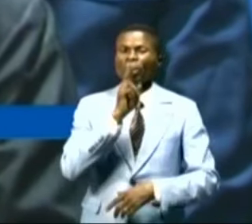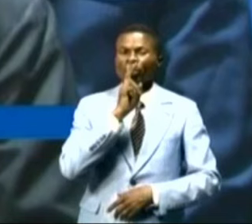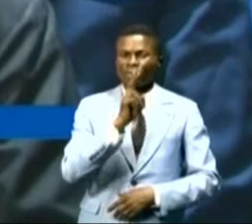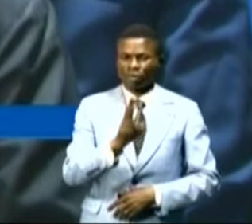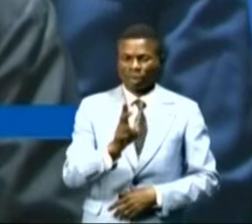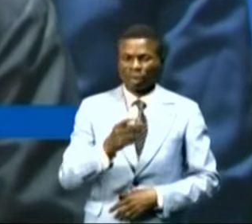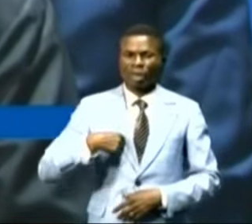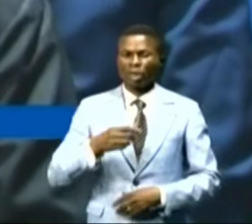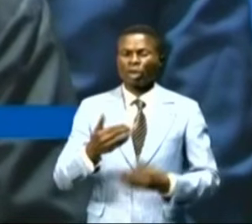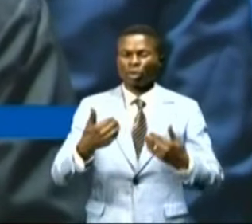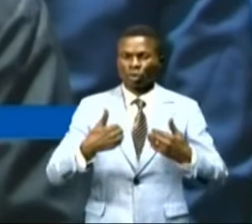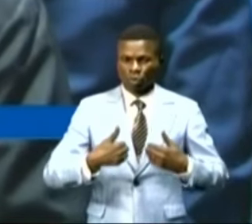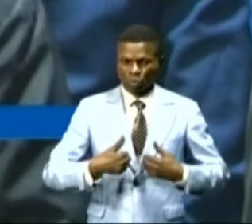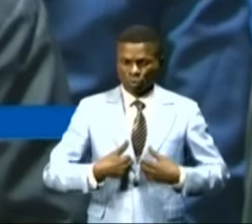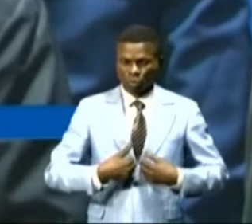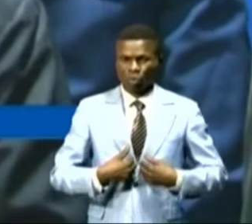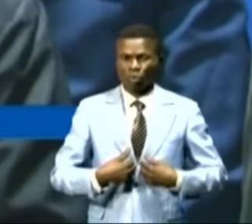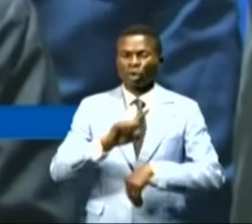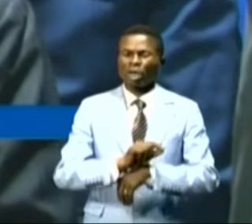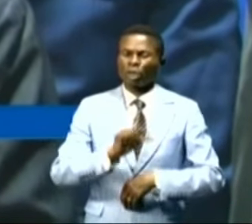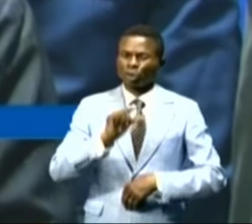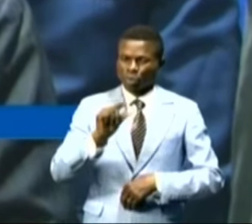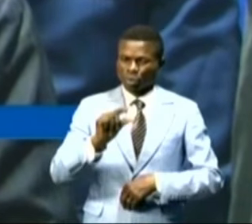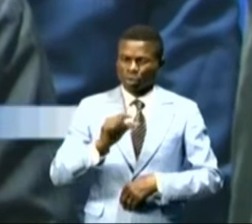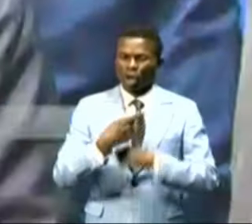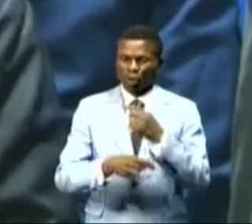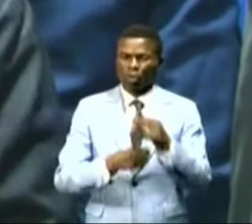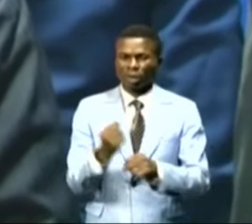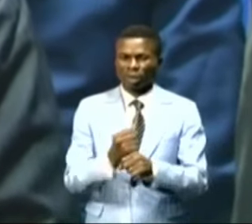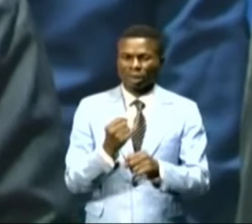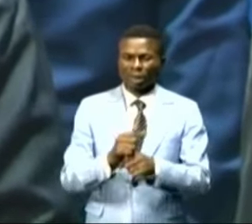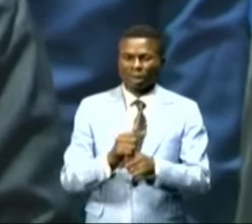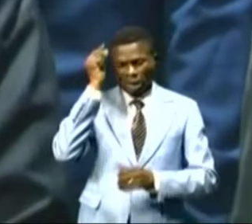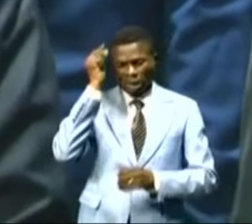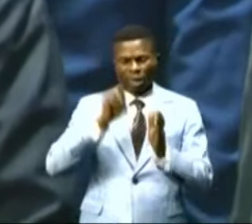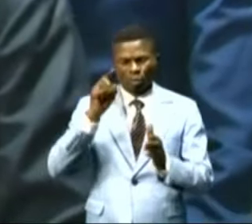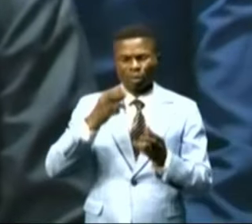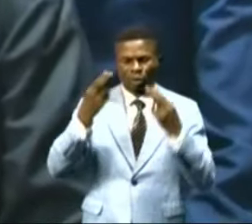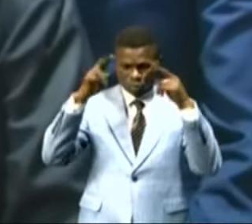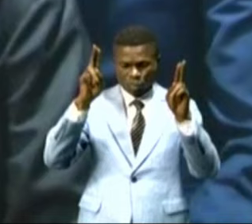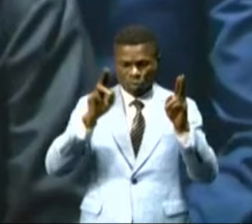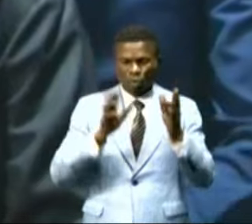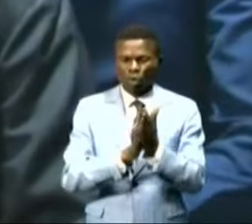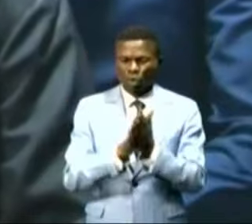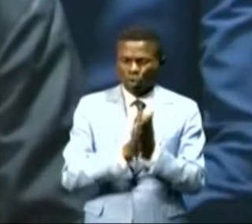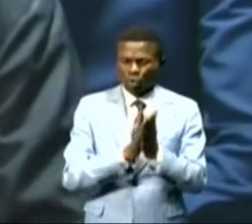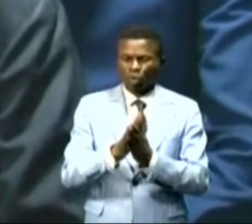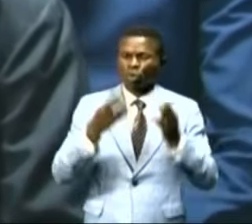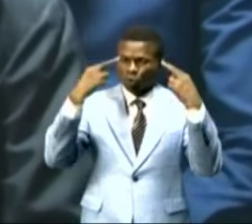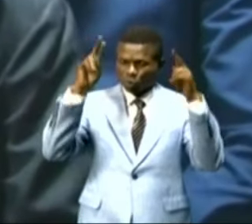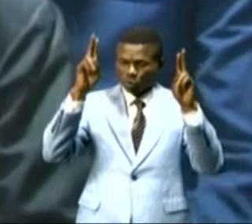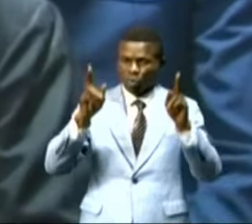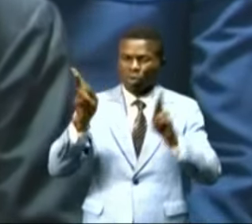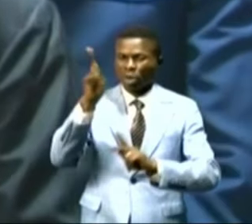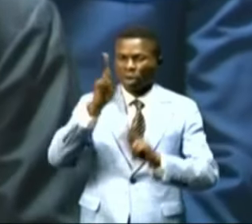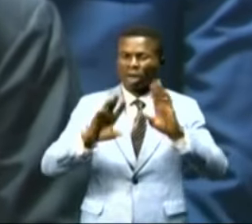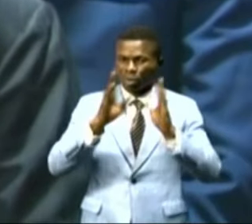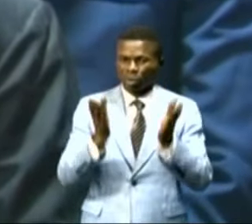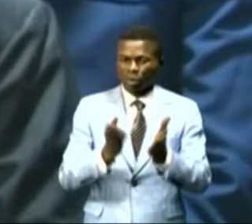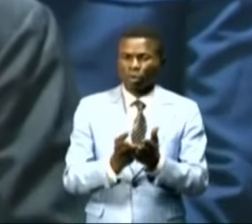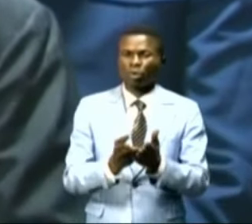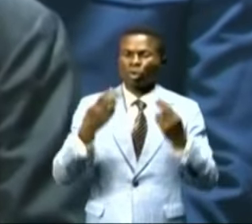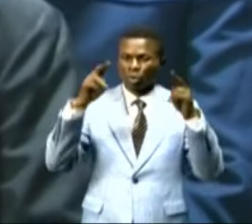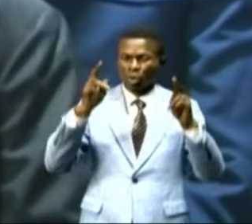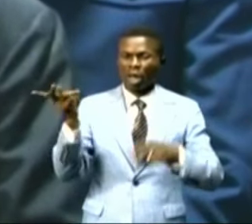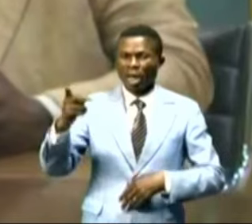nous avons réfléchi autour pour que effectivement ce gouvernement réussisse. Parce que le gouvernement réussit, c'est tout le peuple qui réussit, c'est le pauvre du Congo central